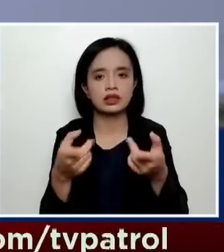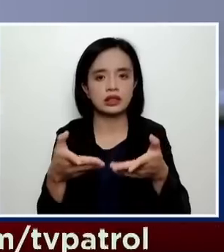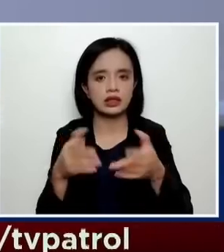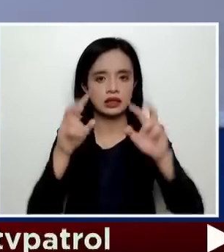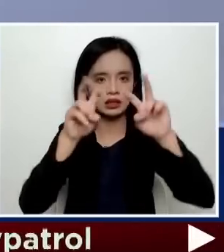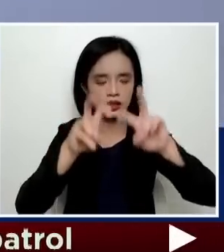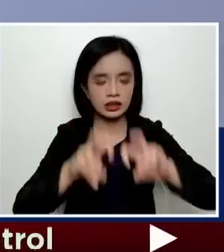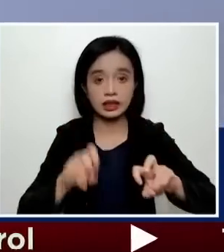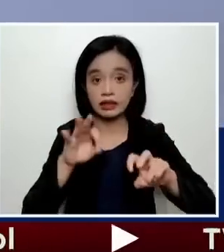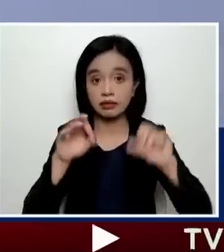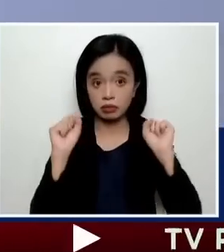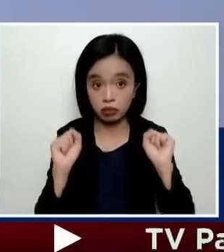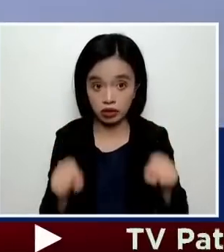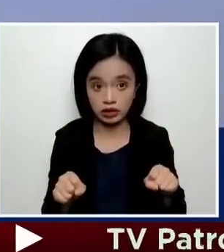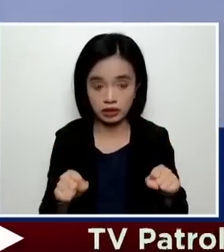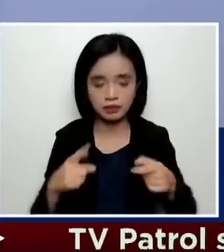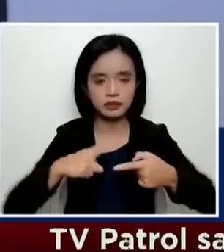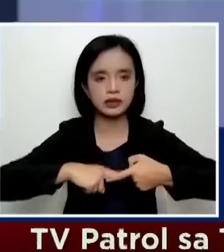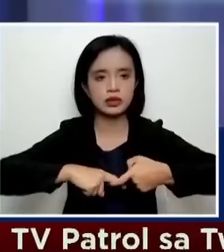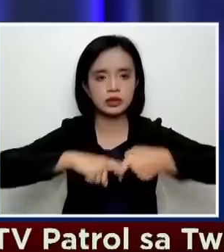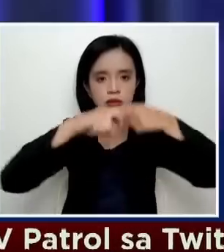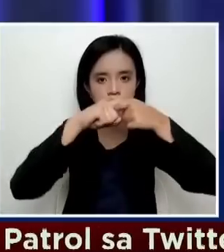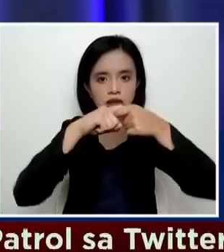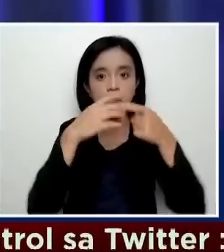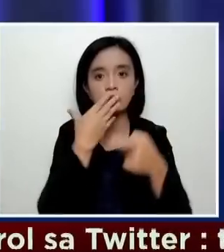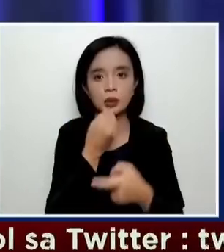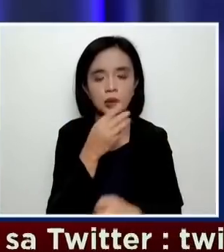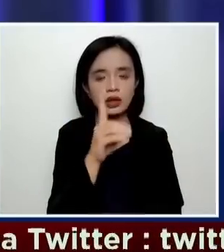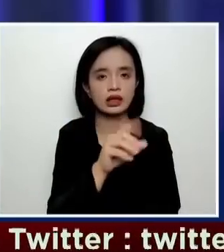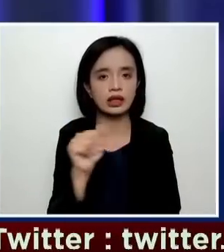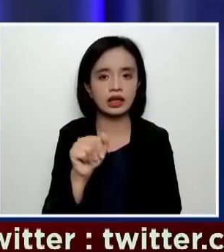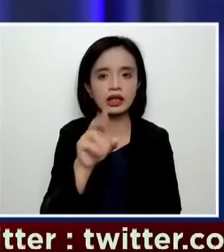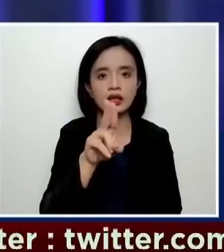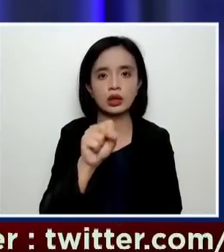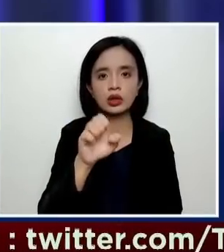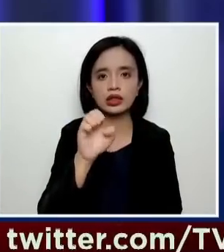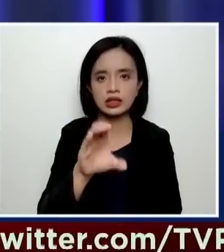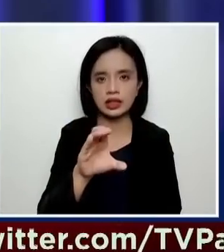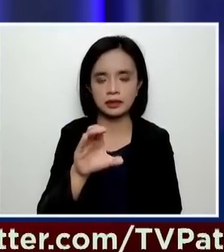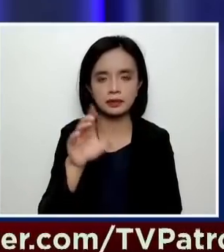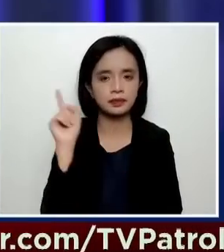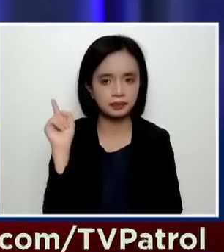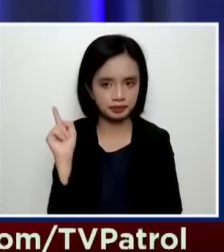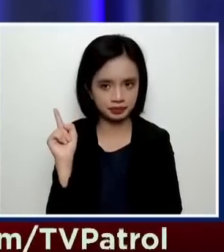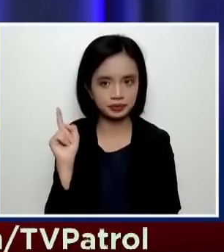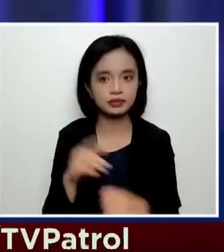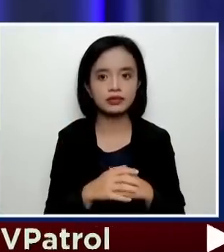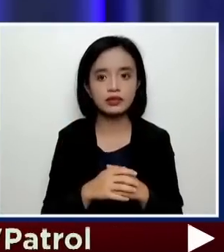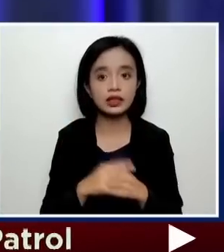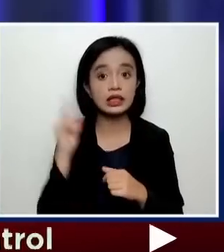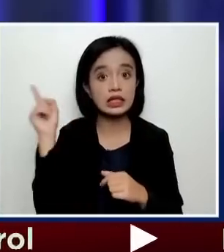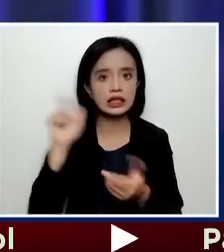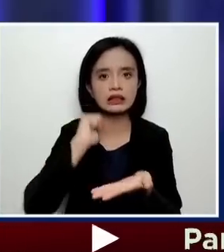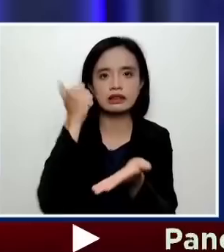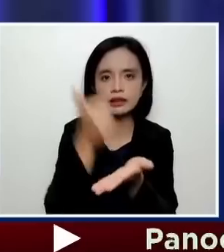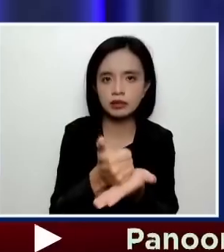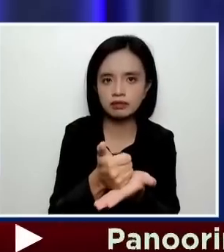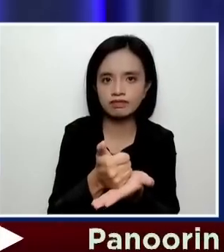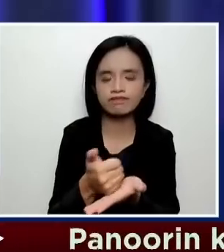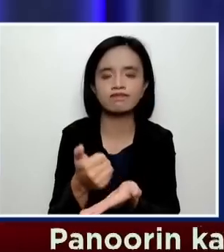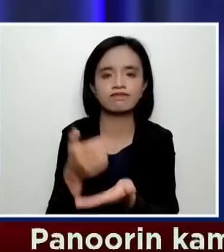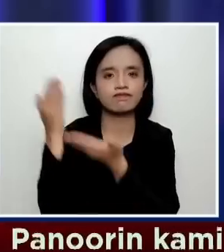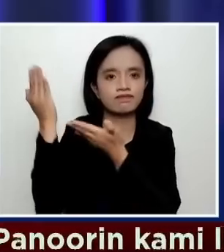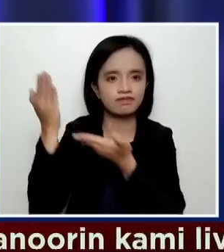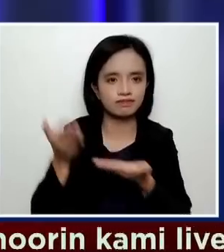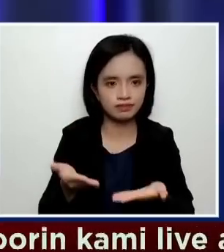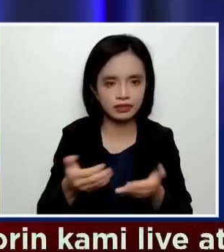kung maaari, suspendihin na si DA Senior Undersecretary Domingo Panganiban na nag-aproba ng importasyon.